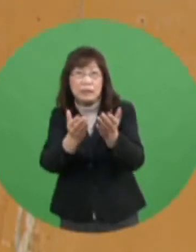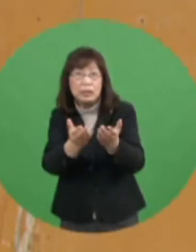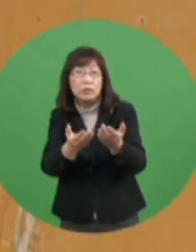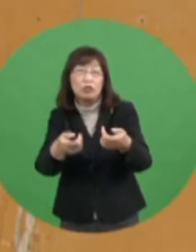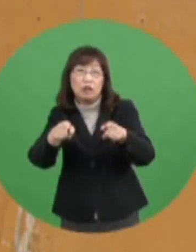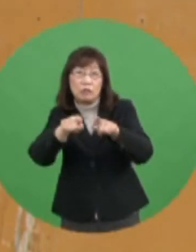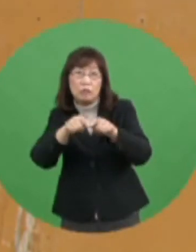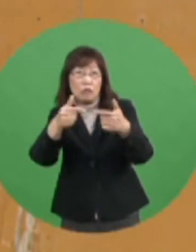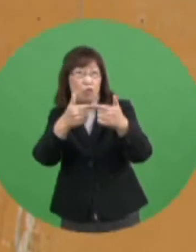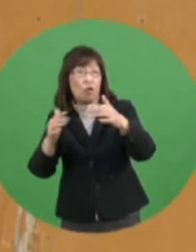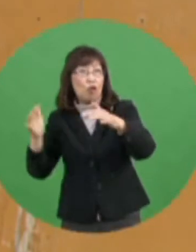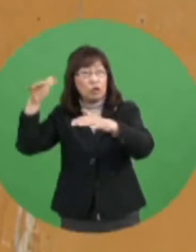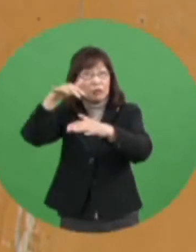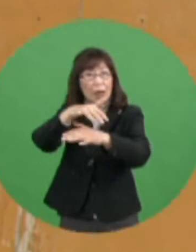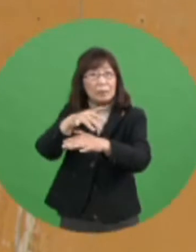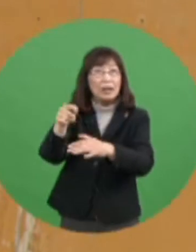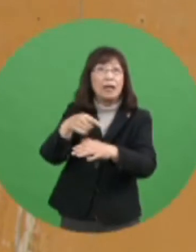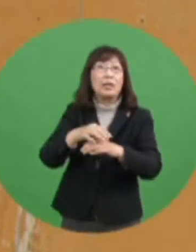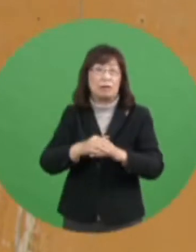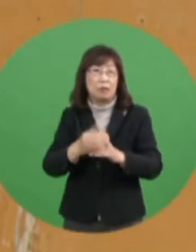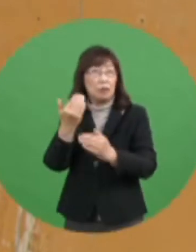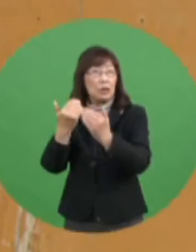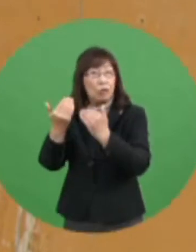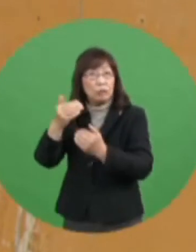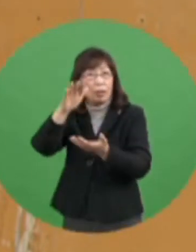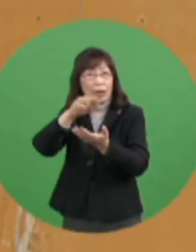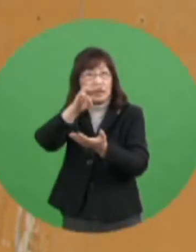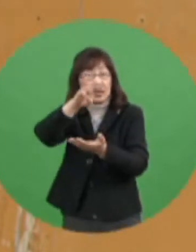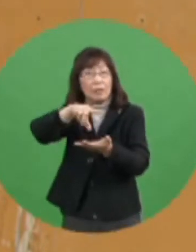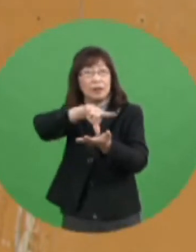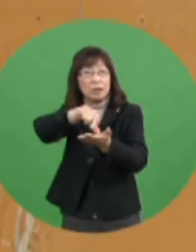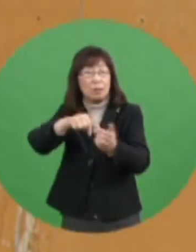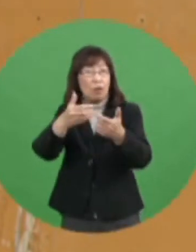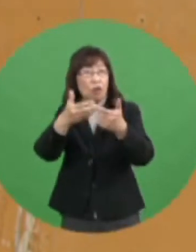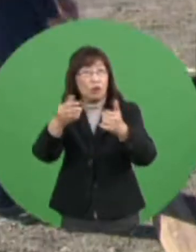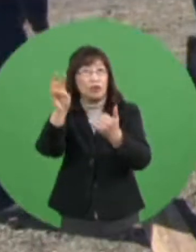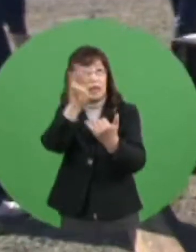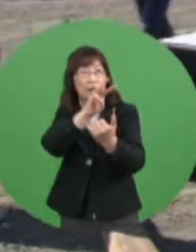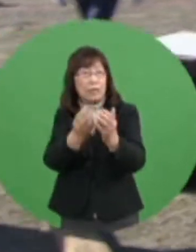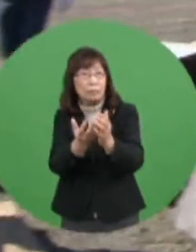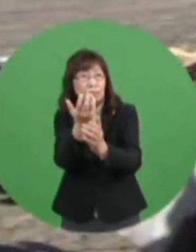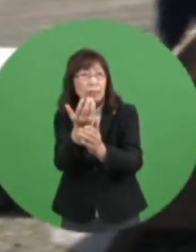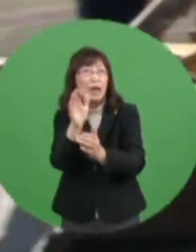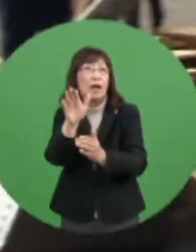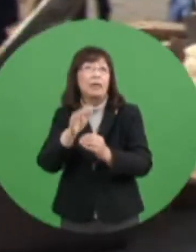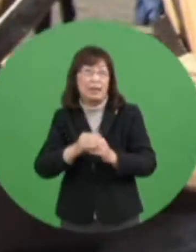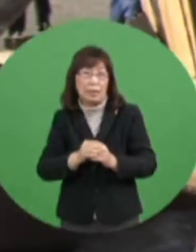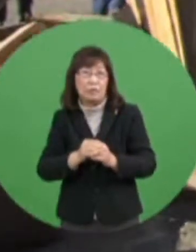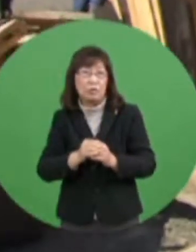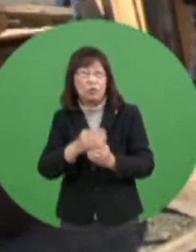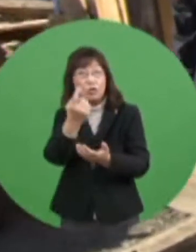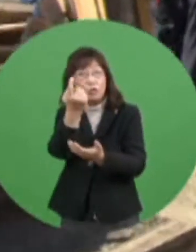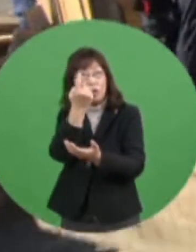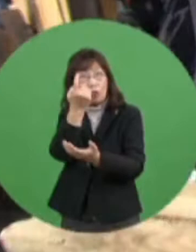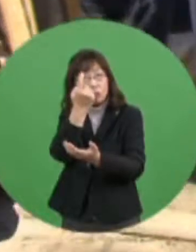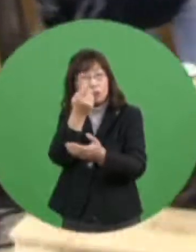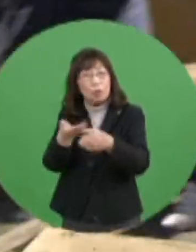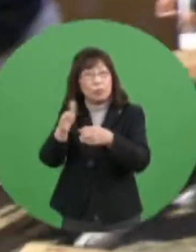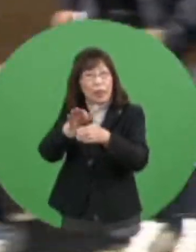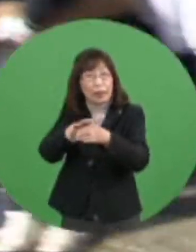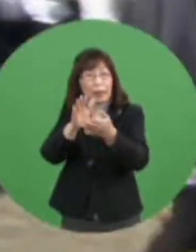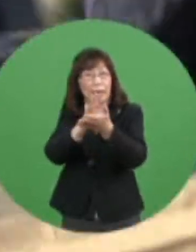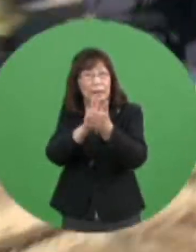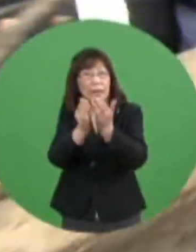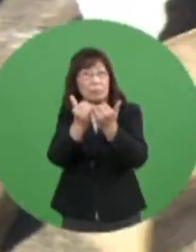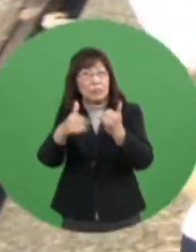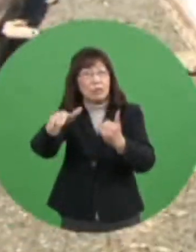がやってまいります。過去にも浅川の地区では大きな災害がございました。まあ、そういった教訓を踏まえてですね、県民の方々が